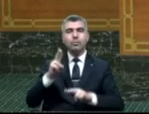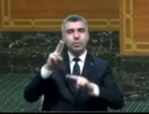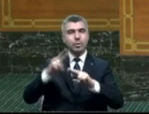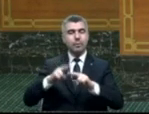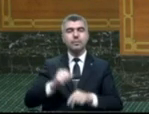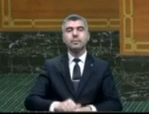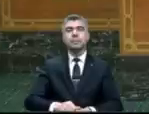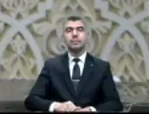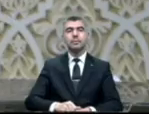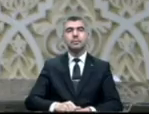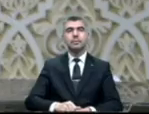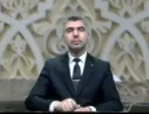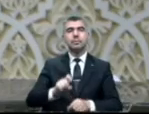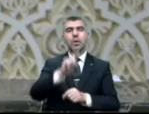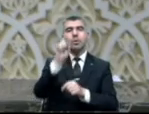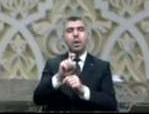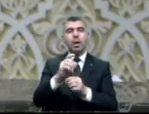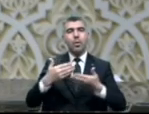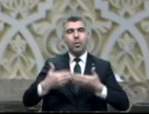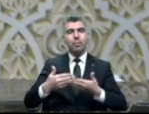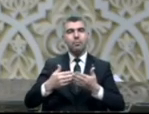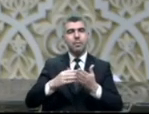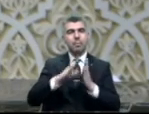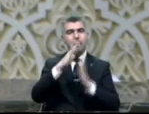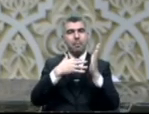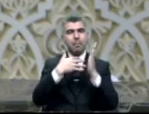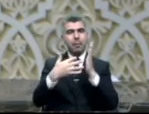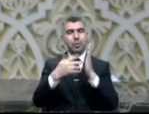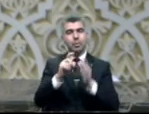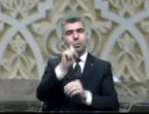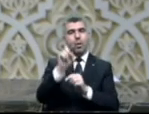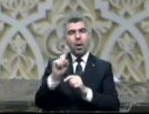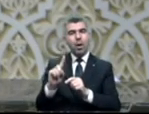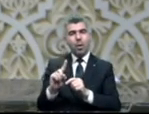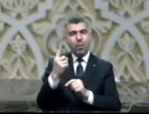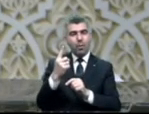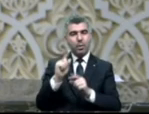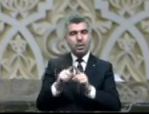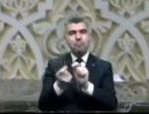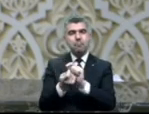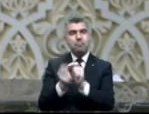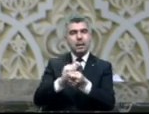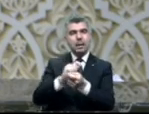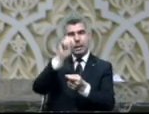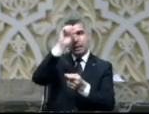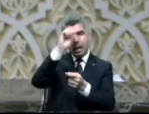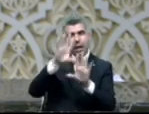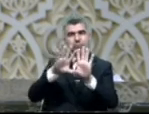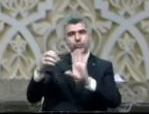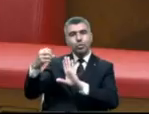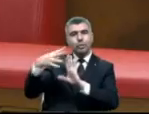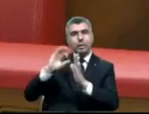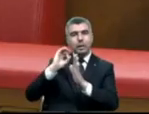الجلسة. ونستهل جدول أعمال هذه الجلسة بالسؤال الأول الموجه لقطاع الانتقال الطاقي والتنمية